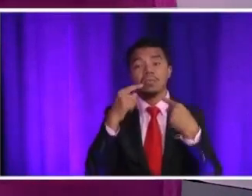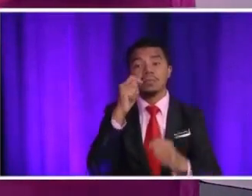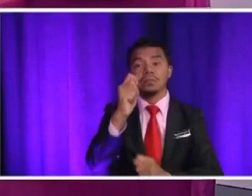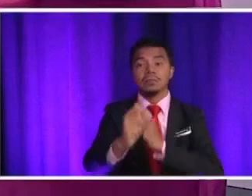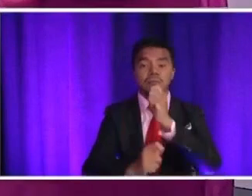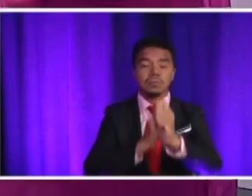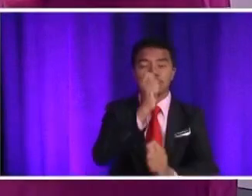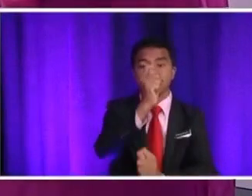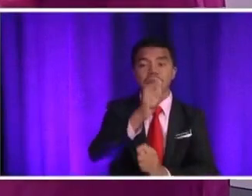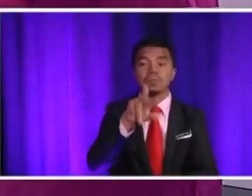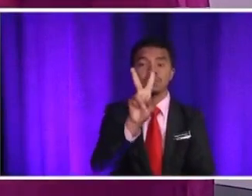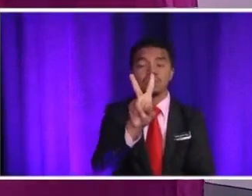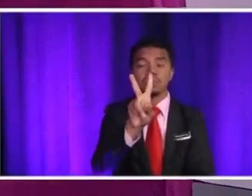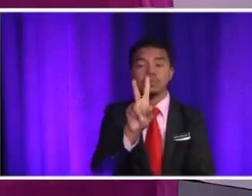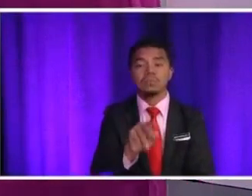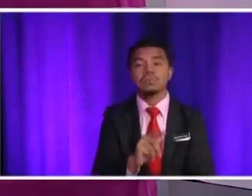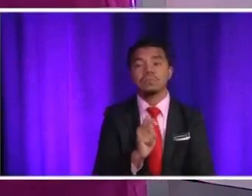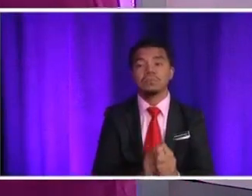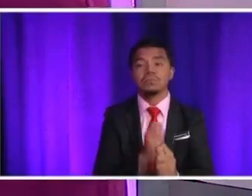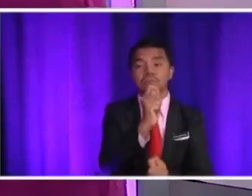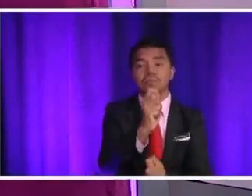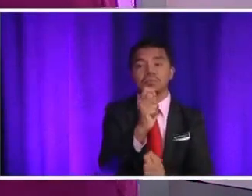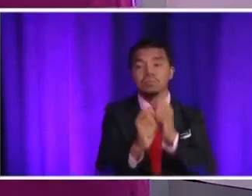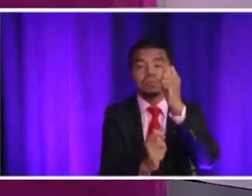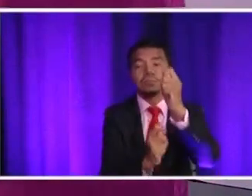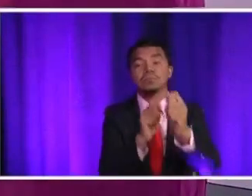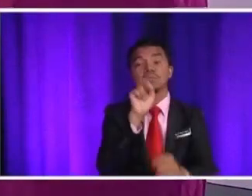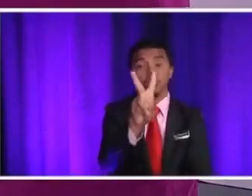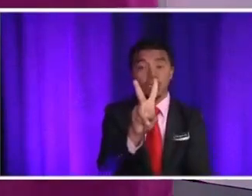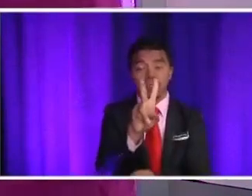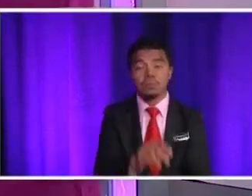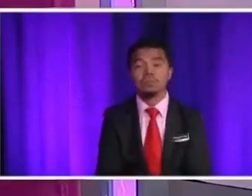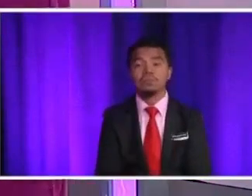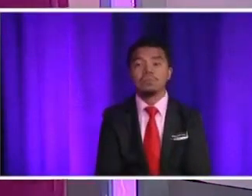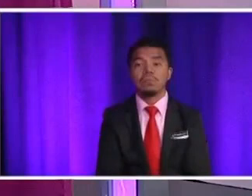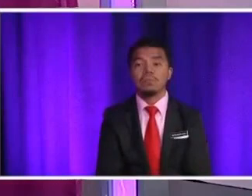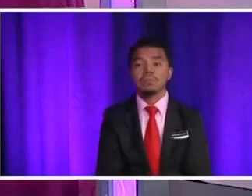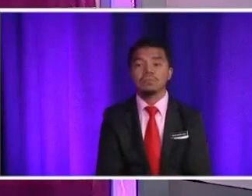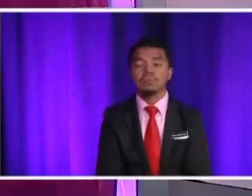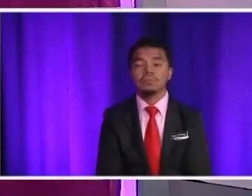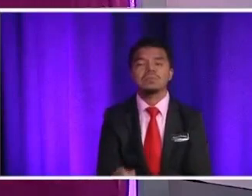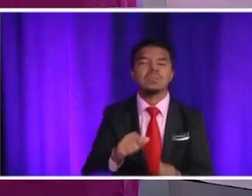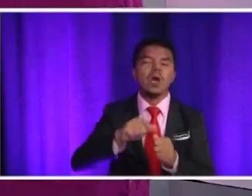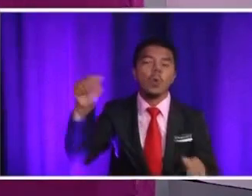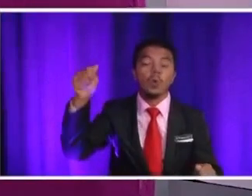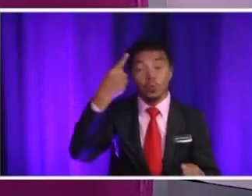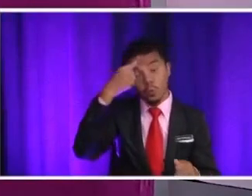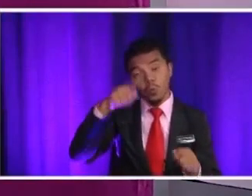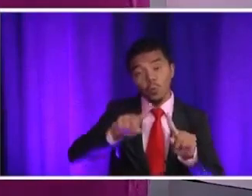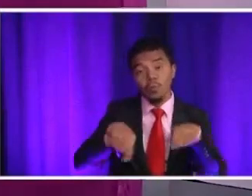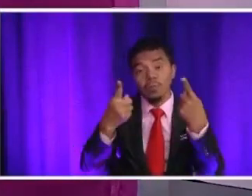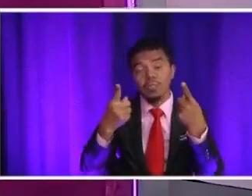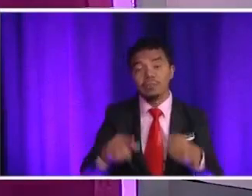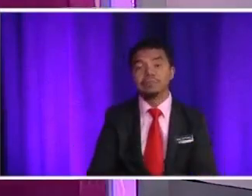dan mungkin kita boleh katalah pelanggan mungkin jarang akan sampai ke kedai ini. Dan akhir sekali